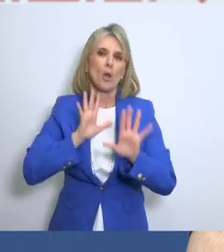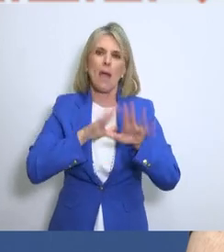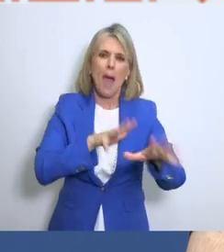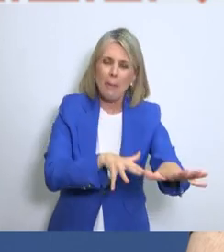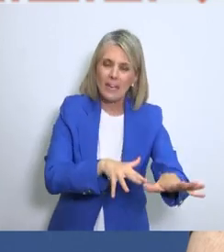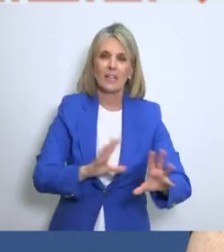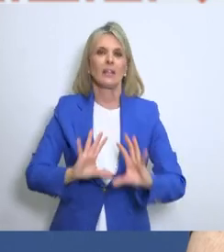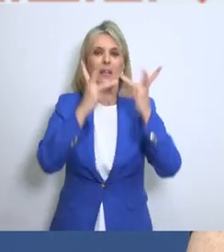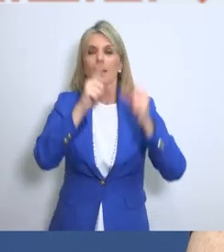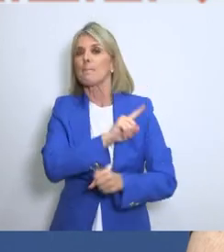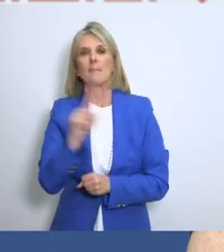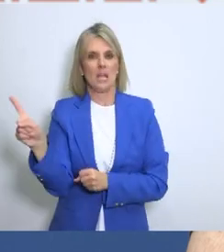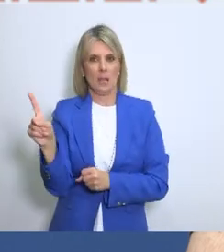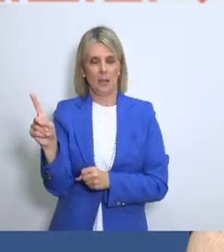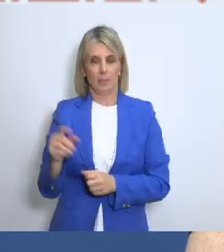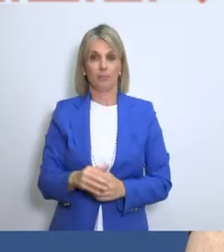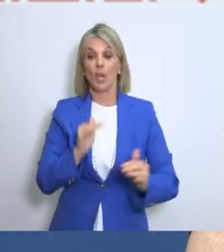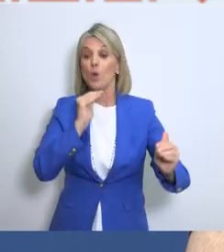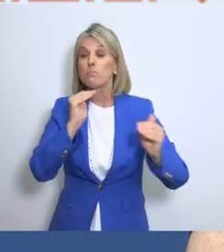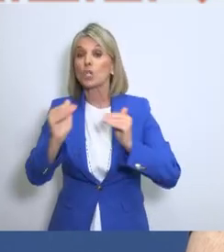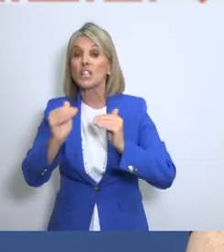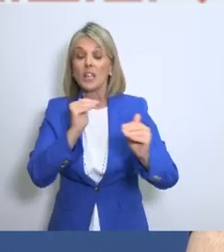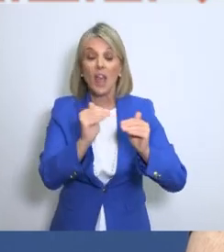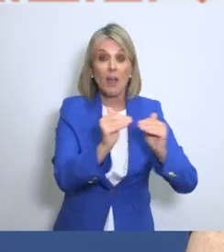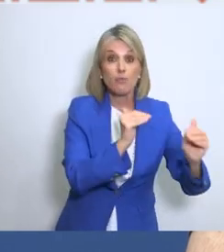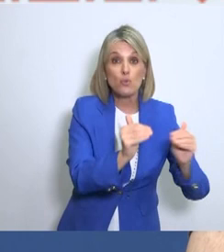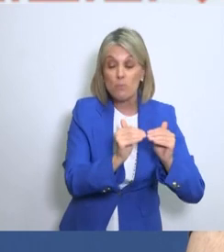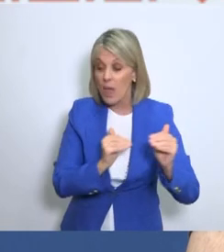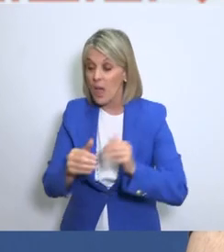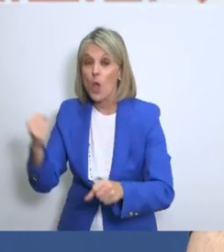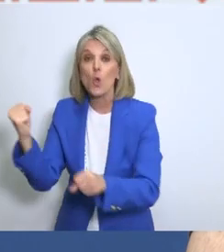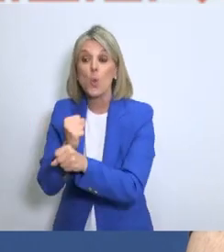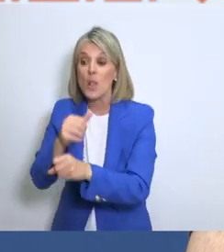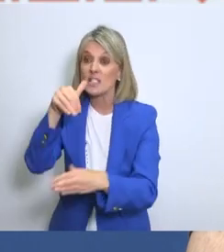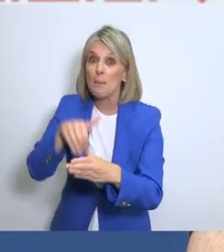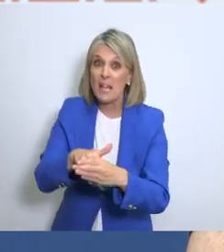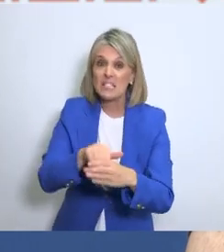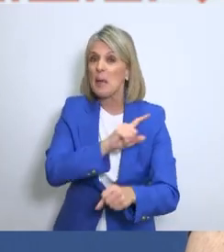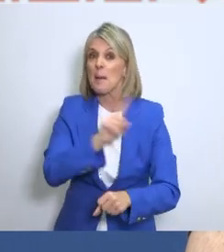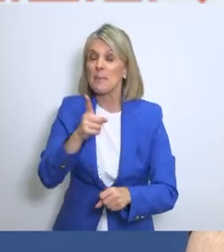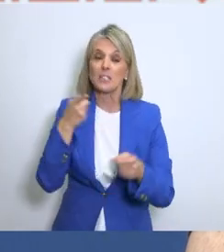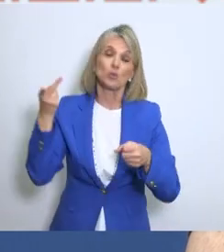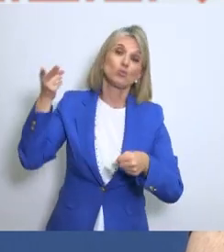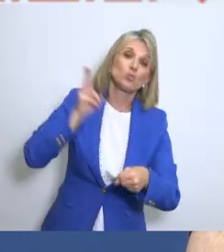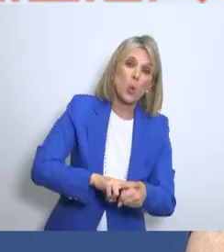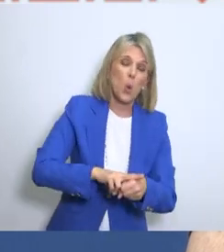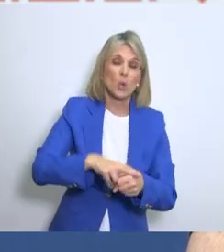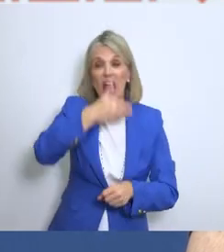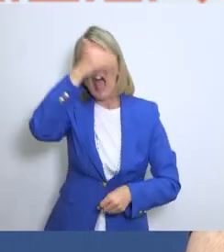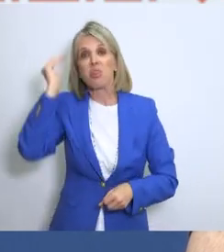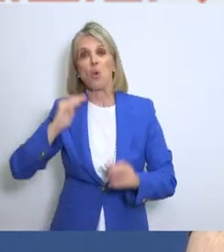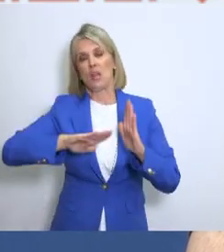πραγματικών μέτρων προστασίας στους χώρους δουλειάς, να μην έχουμε άλλες δολοφονίες εργατών, απαγόρευση των